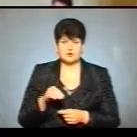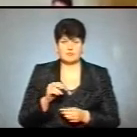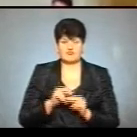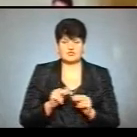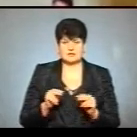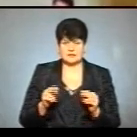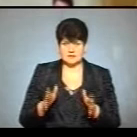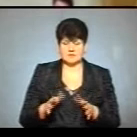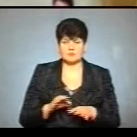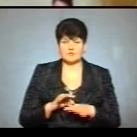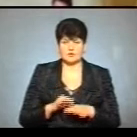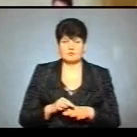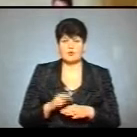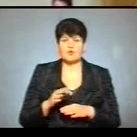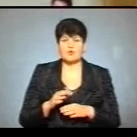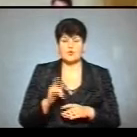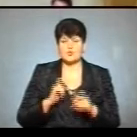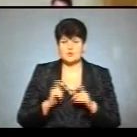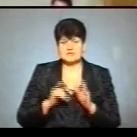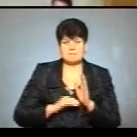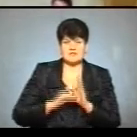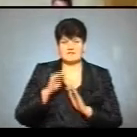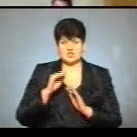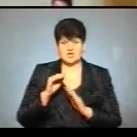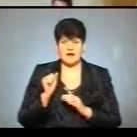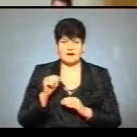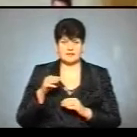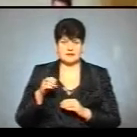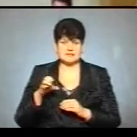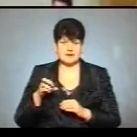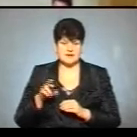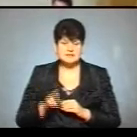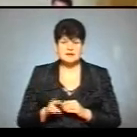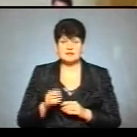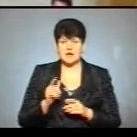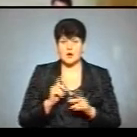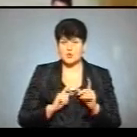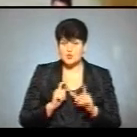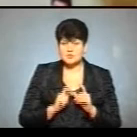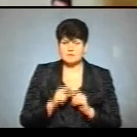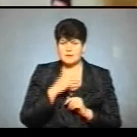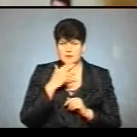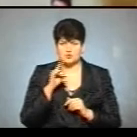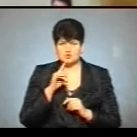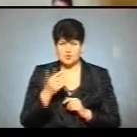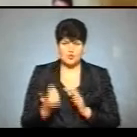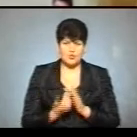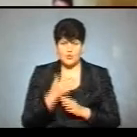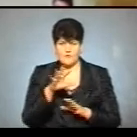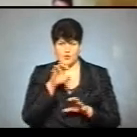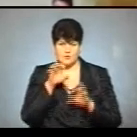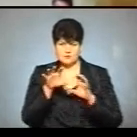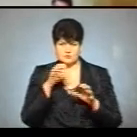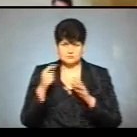і проходимо курси підвищення атестації. І на курсах цих ми багато чого нового